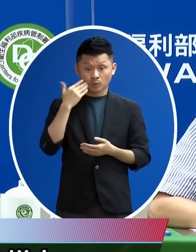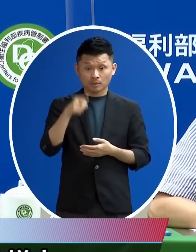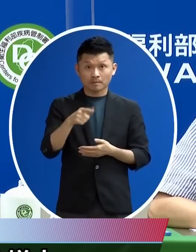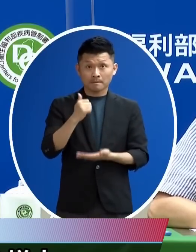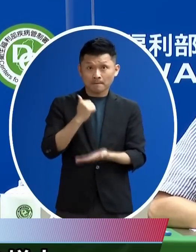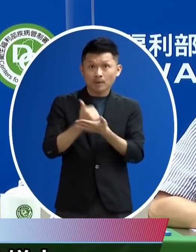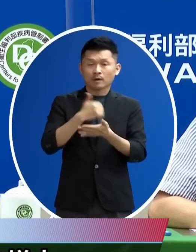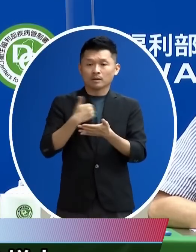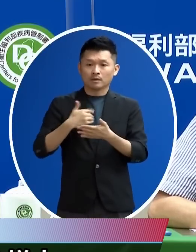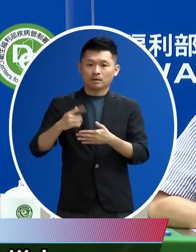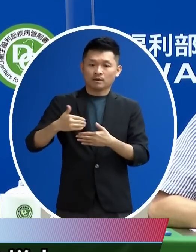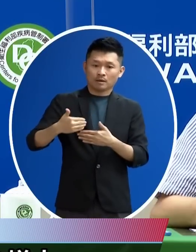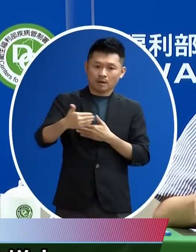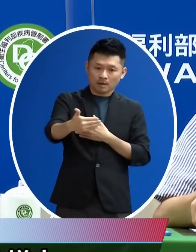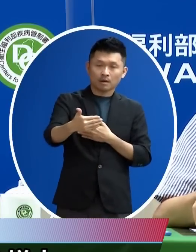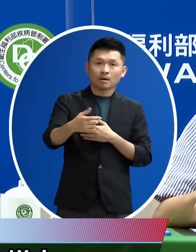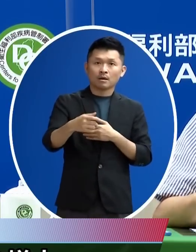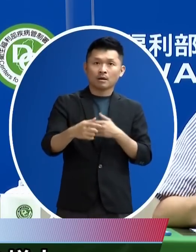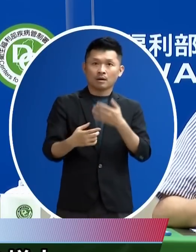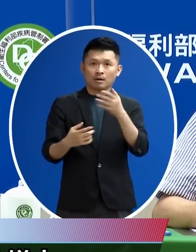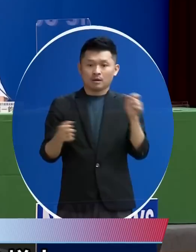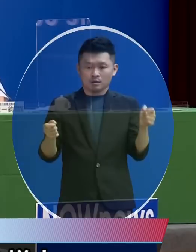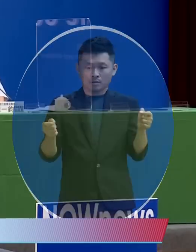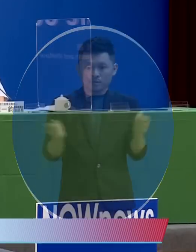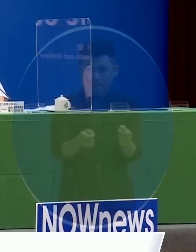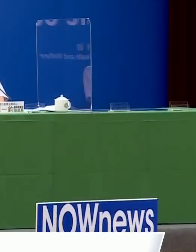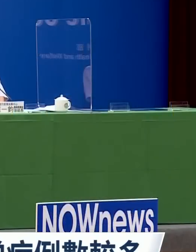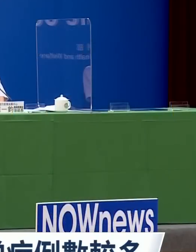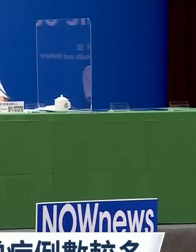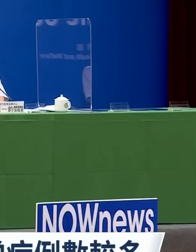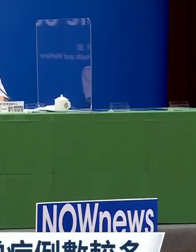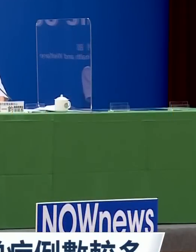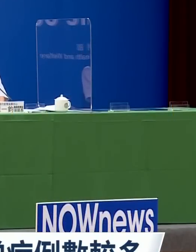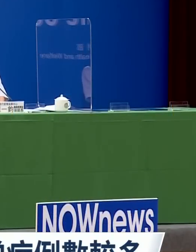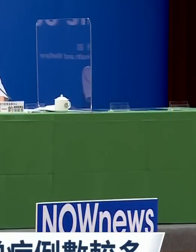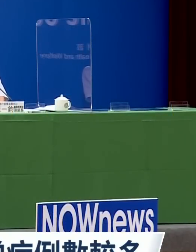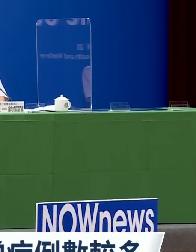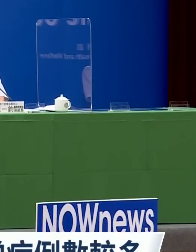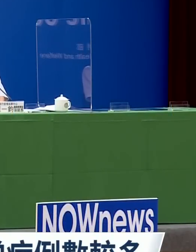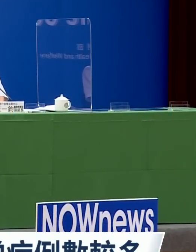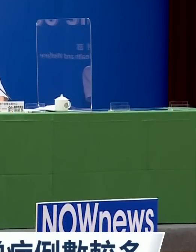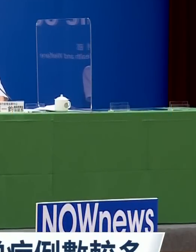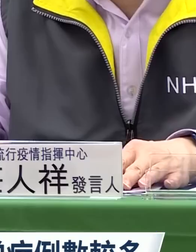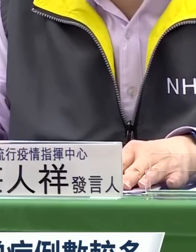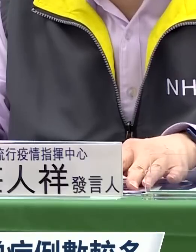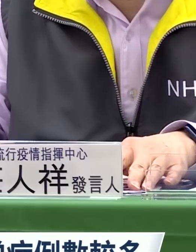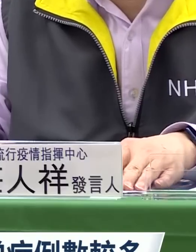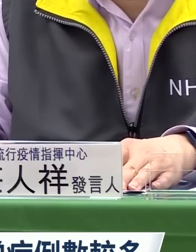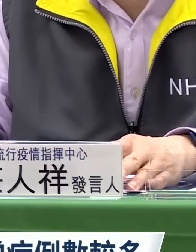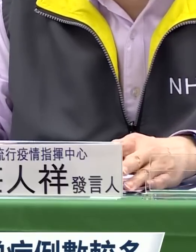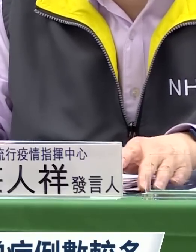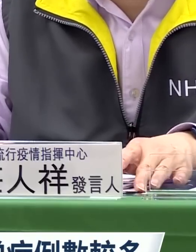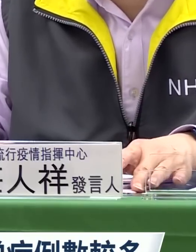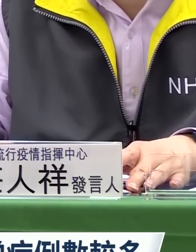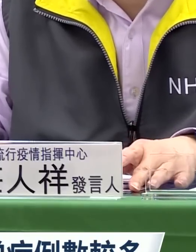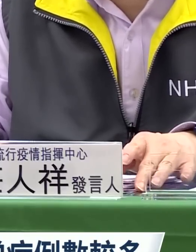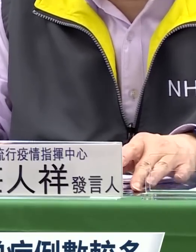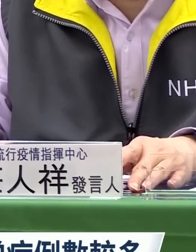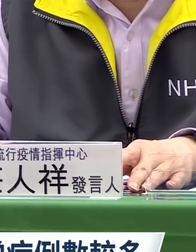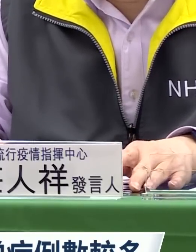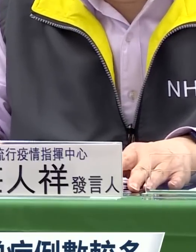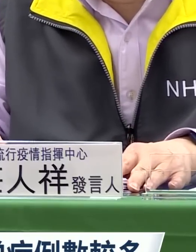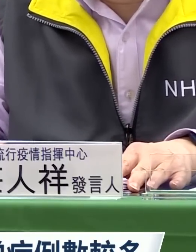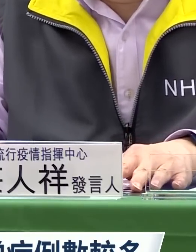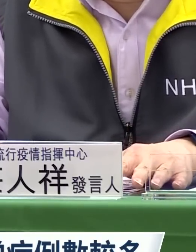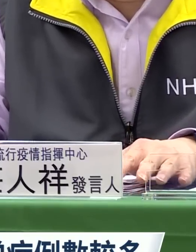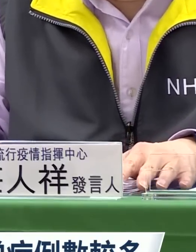步就加快脚步的可能性就会增大。 陈时中表示，本土疫情看起来算是稳定，不过11号周末因为电脑